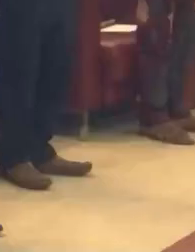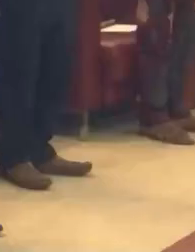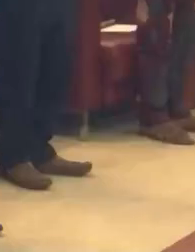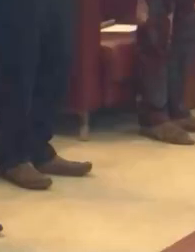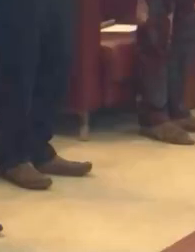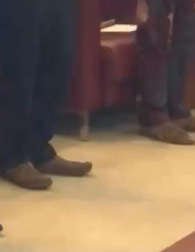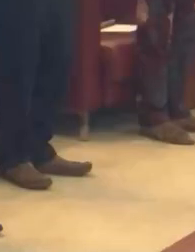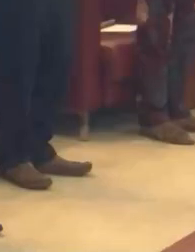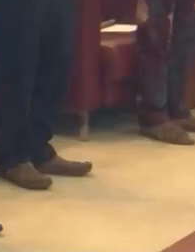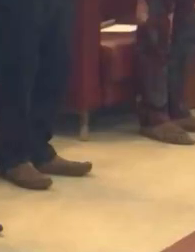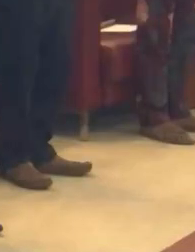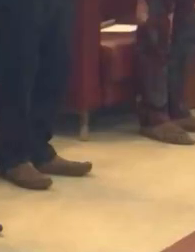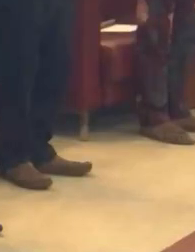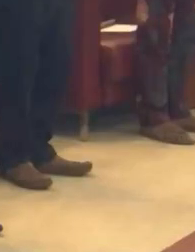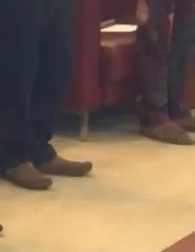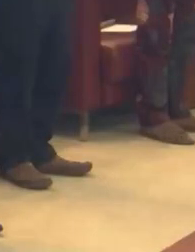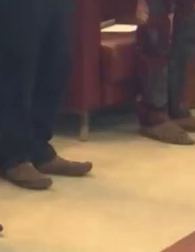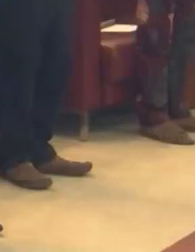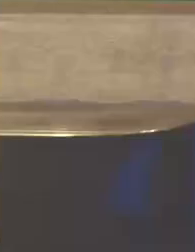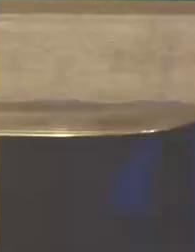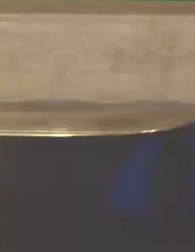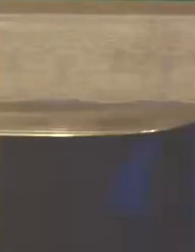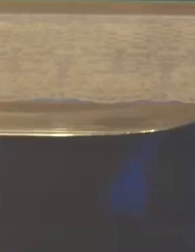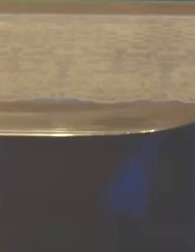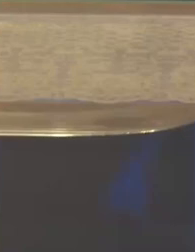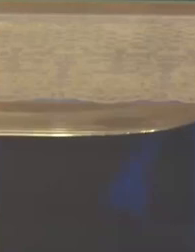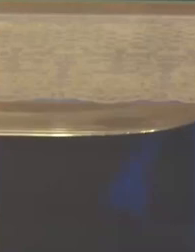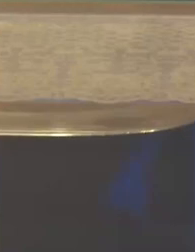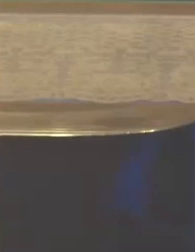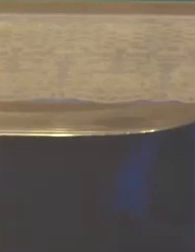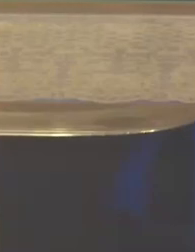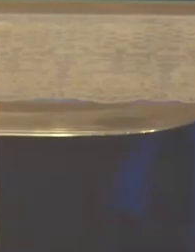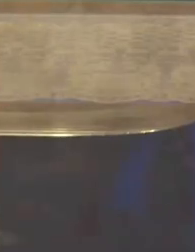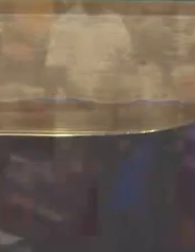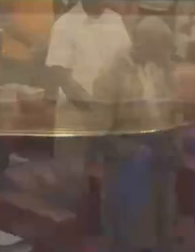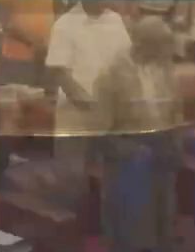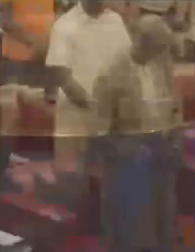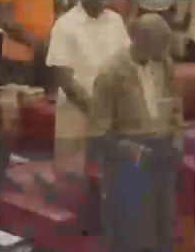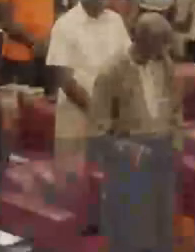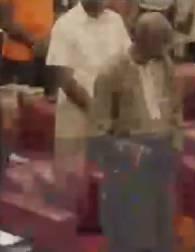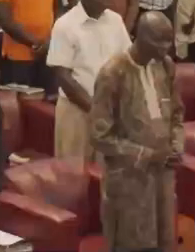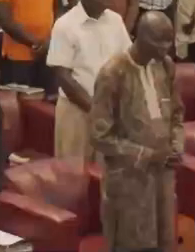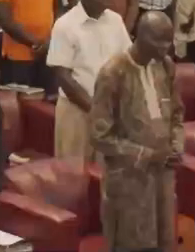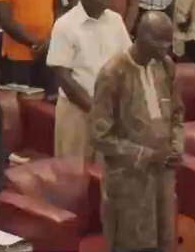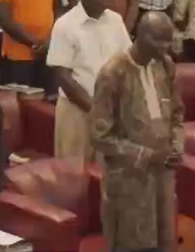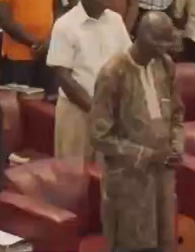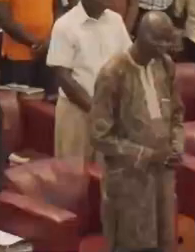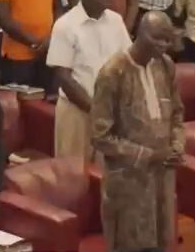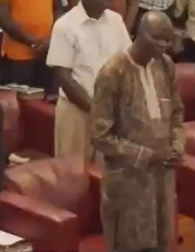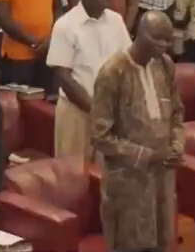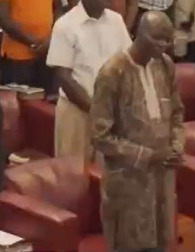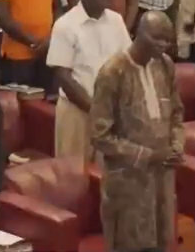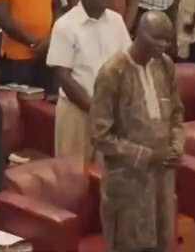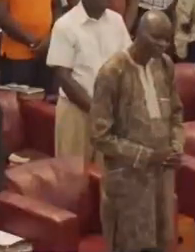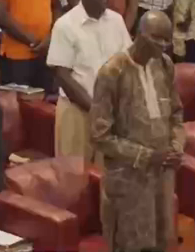notre peinture ce soir nous prions que tu touches à toute la vie que tu nous forme